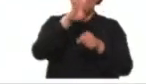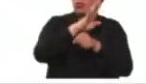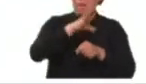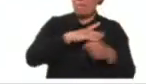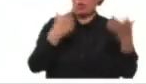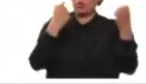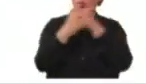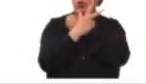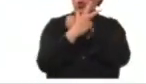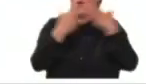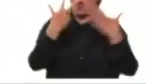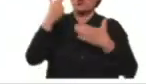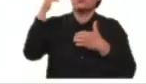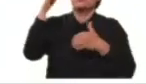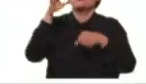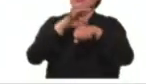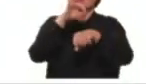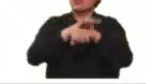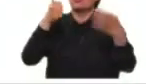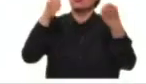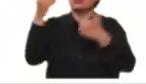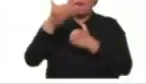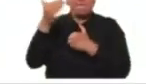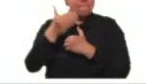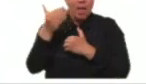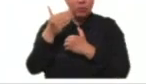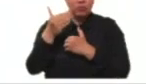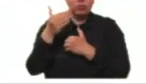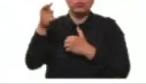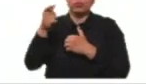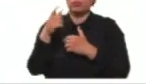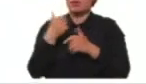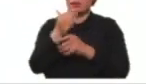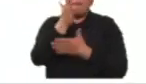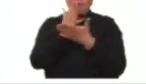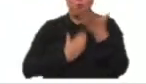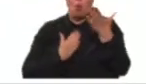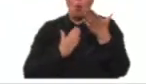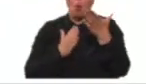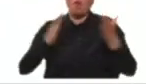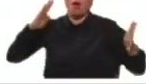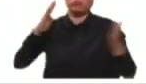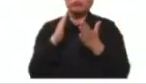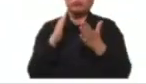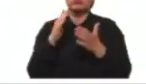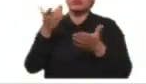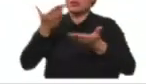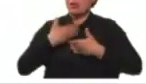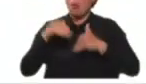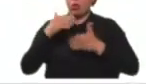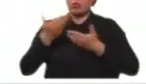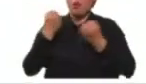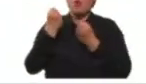to było 788 km 600 metrów. To jest no, prawie połowa. Może dać nam to mocno do